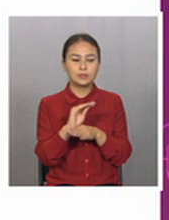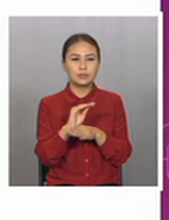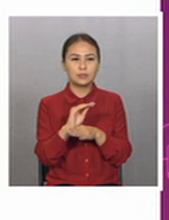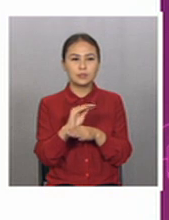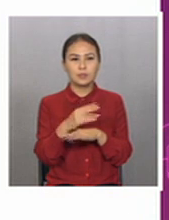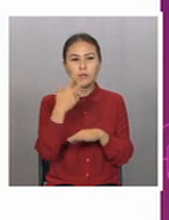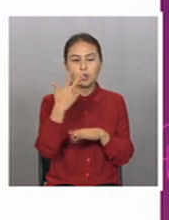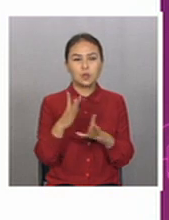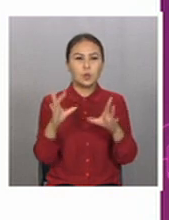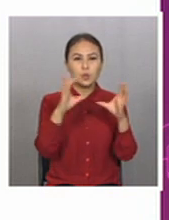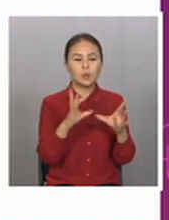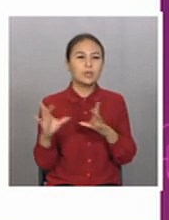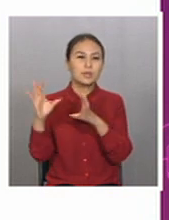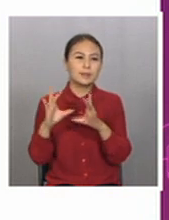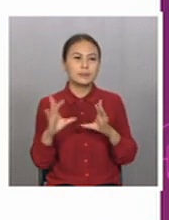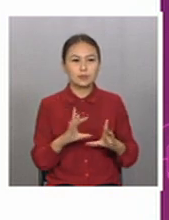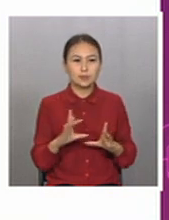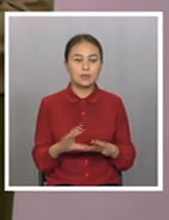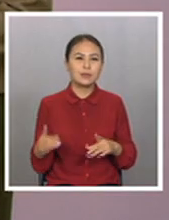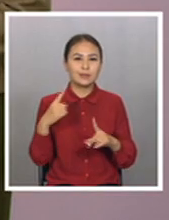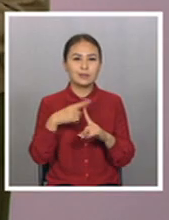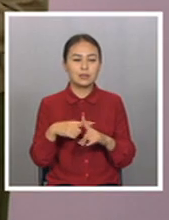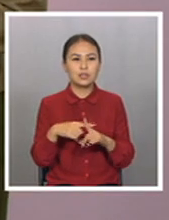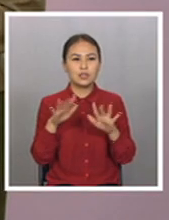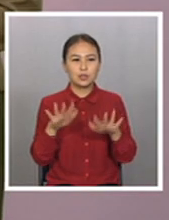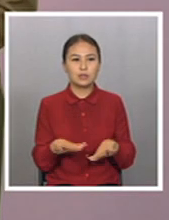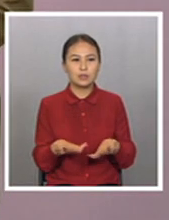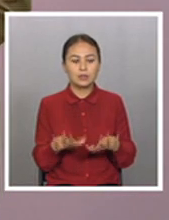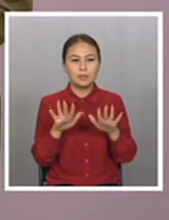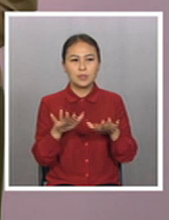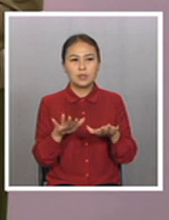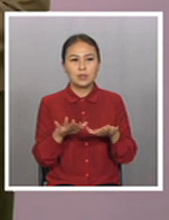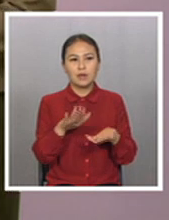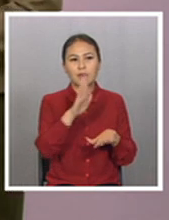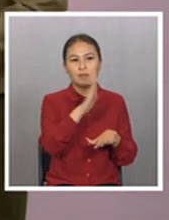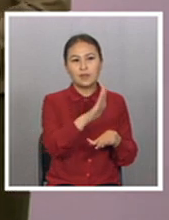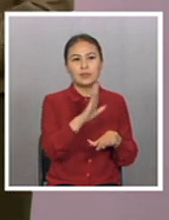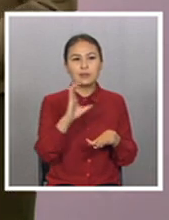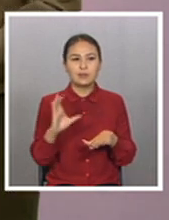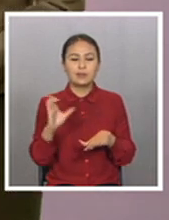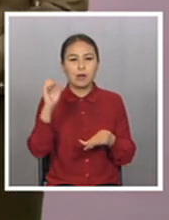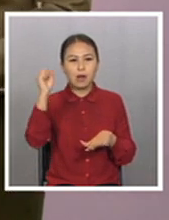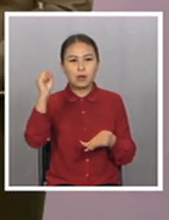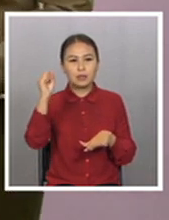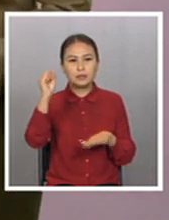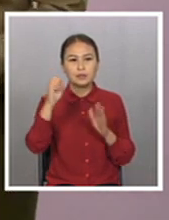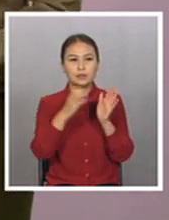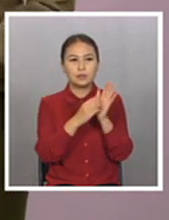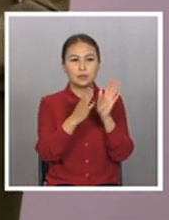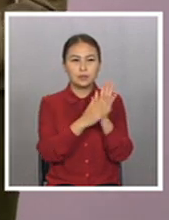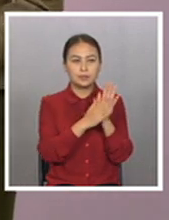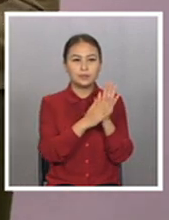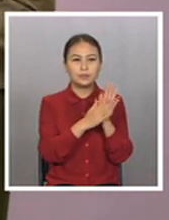Үш дөңгелектің қиылысқан жеріне, яғни мына жерге В, С, А жиындарына ортақ